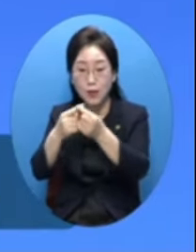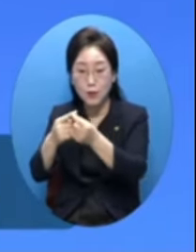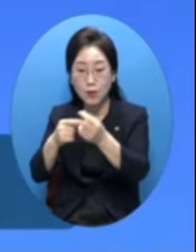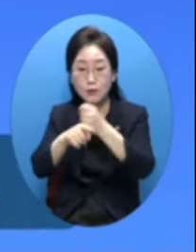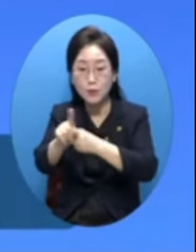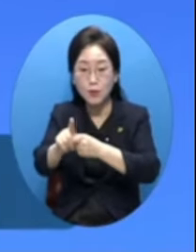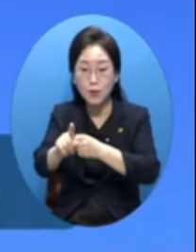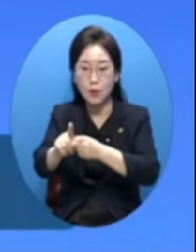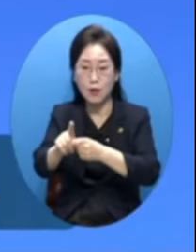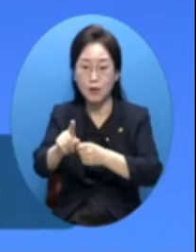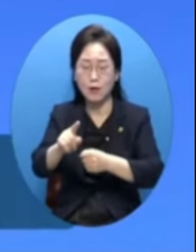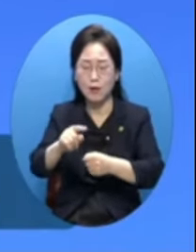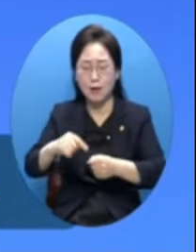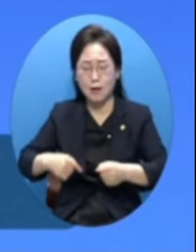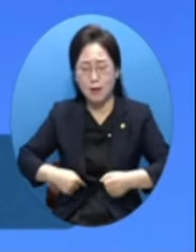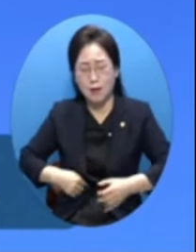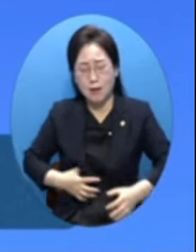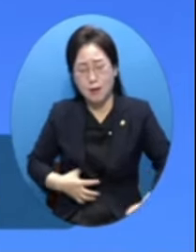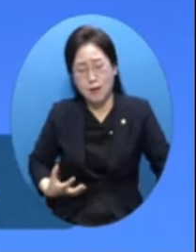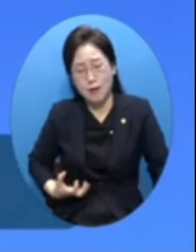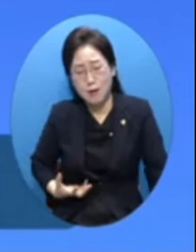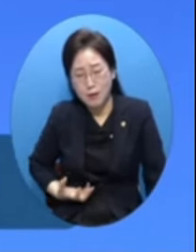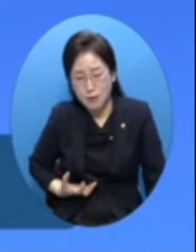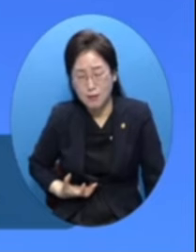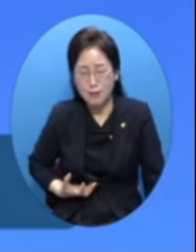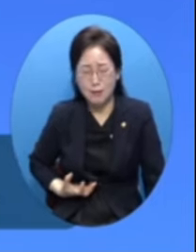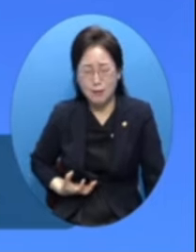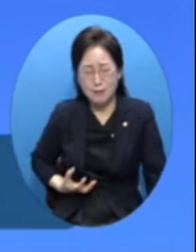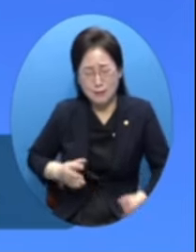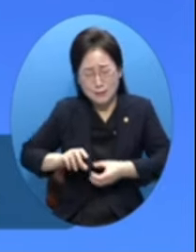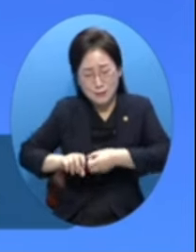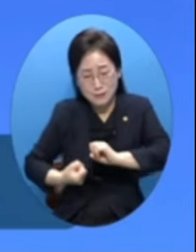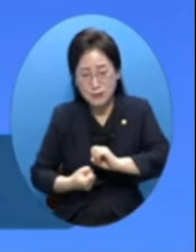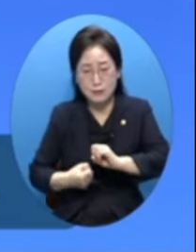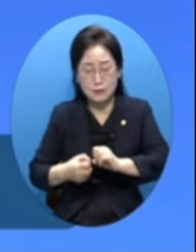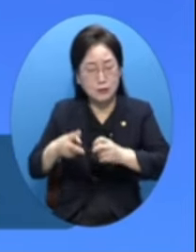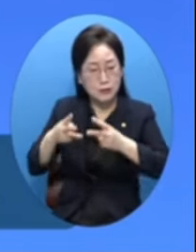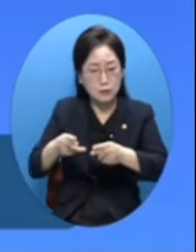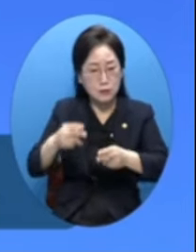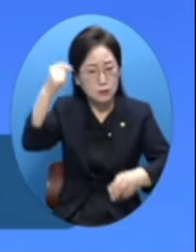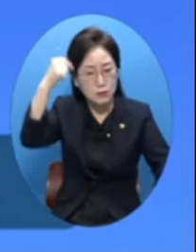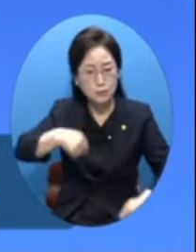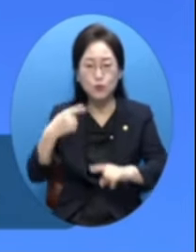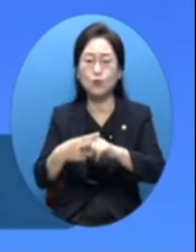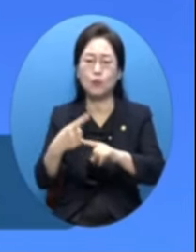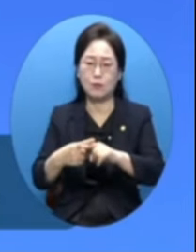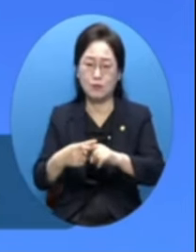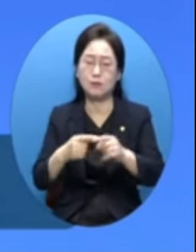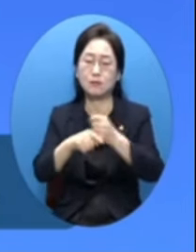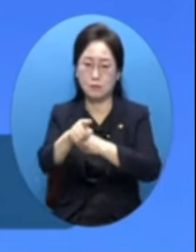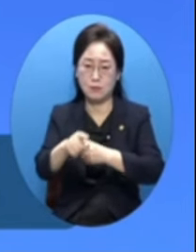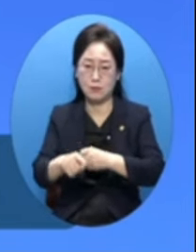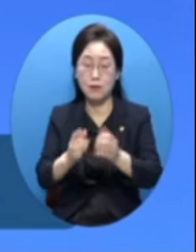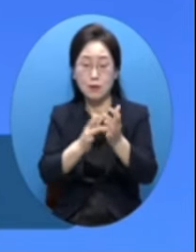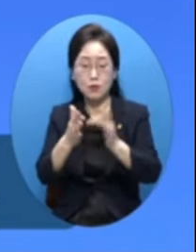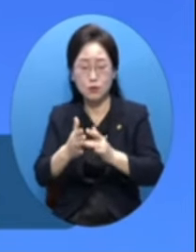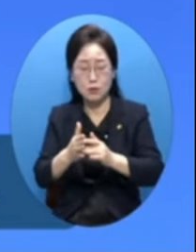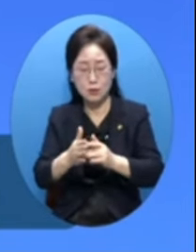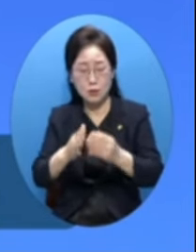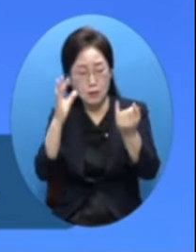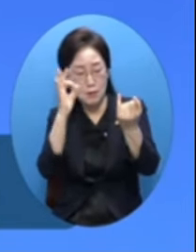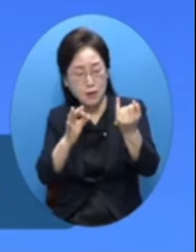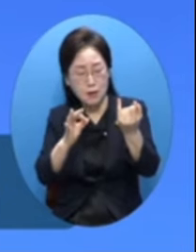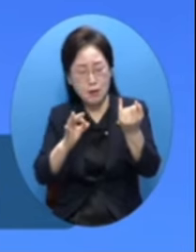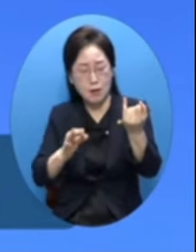자신의 창자가 끊어지는 고통으로 느낀다고 하는 뜻을 갖고 있습니다. 예수님은 본인의 창자가